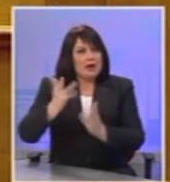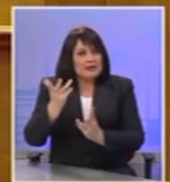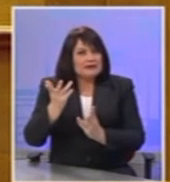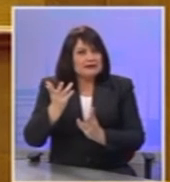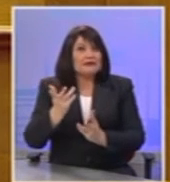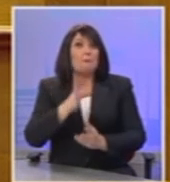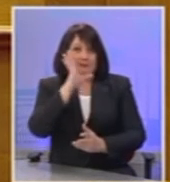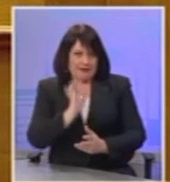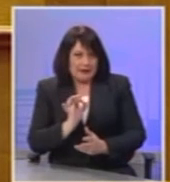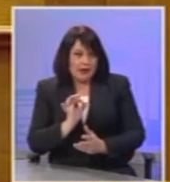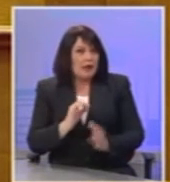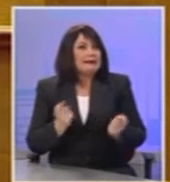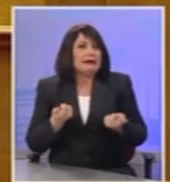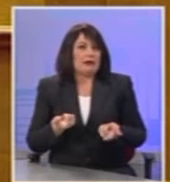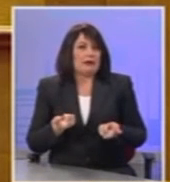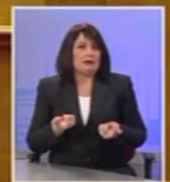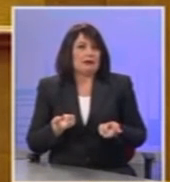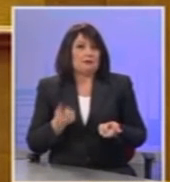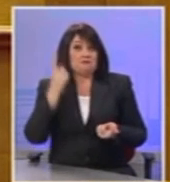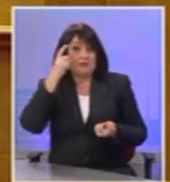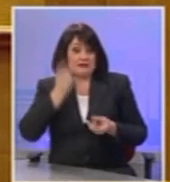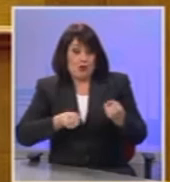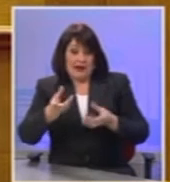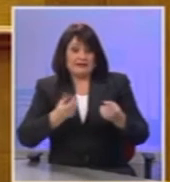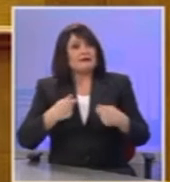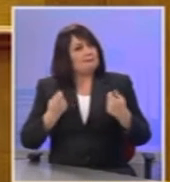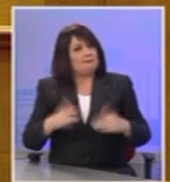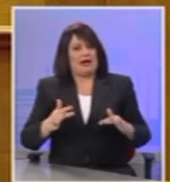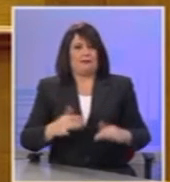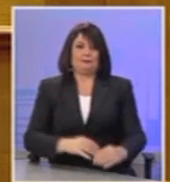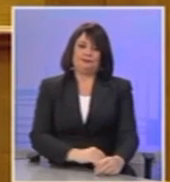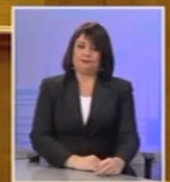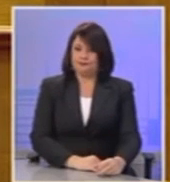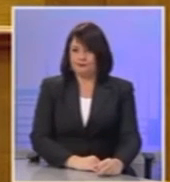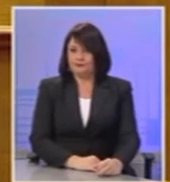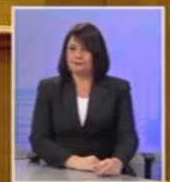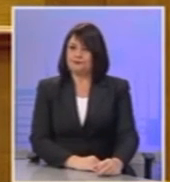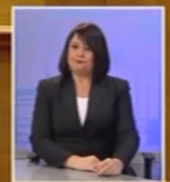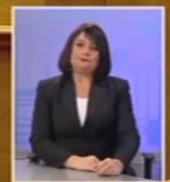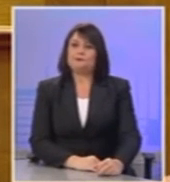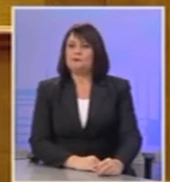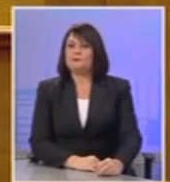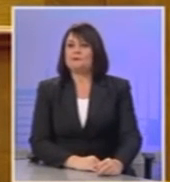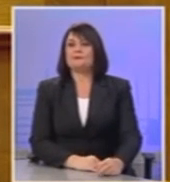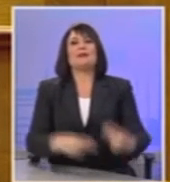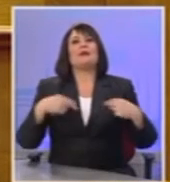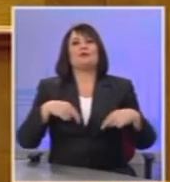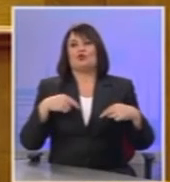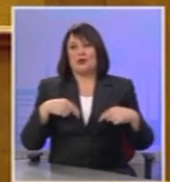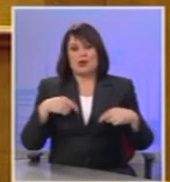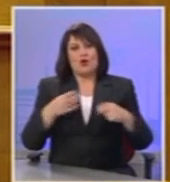πιάνουν τόπο. Δεν ξέρω αν το έχετε μετρήσει, αλλά το έχουμε κάνει εμείς. Το Υπουργείο έχει 281 τμήματα και γενικές